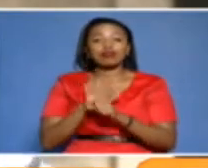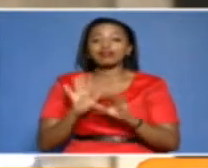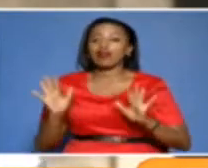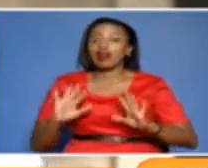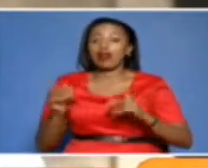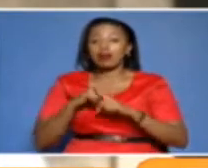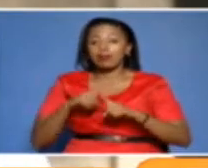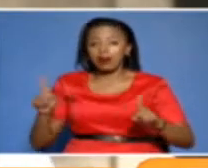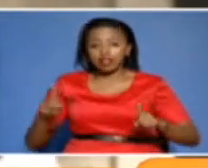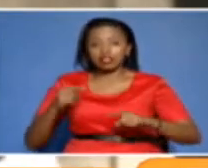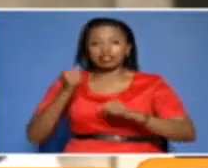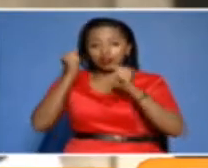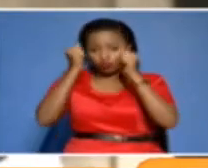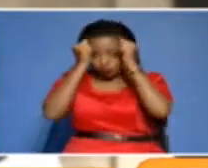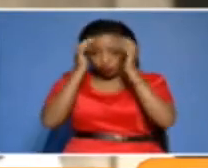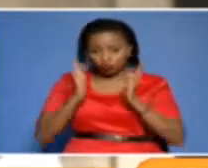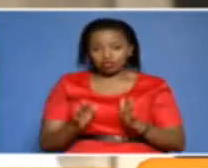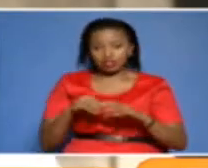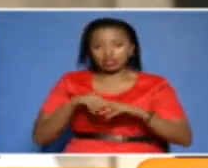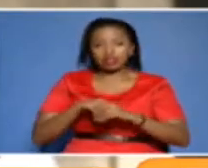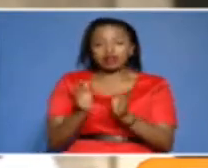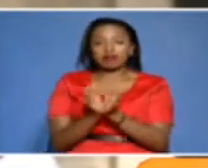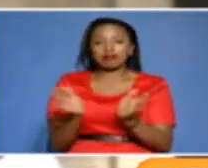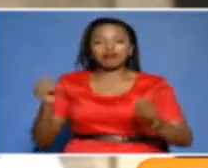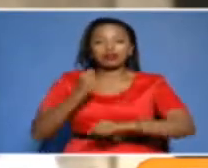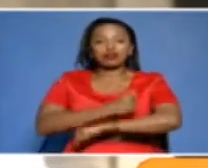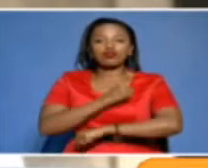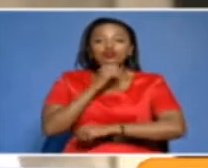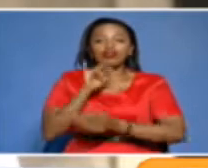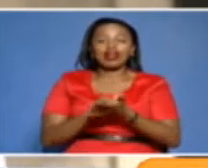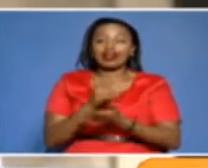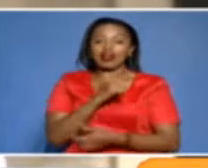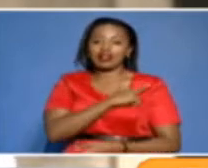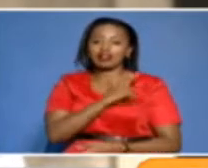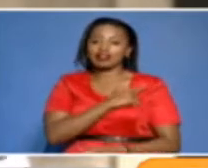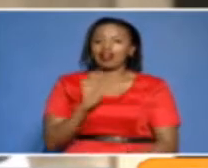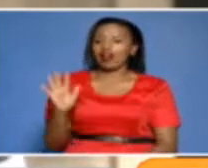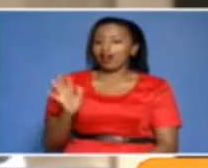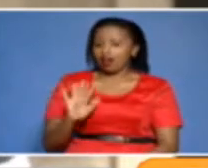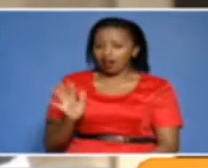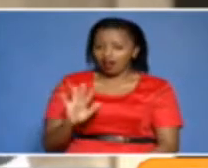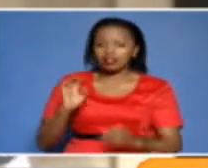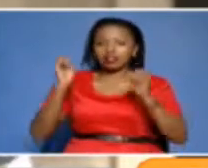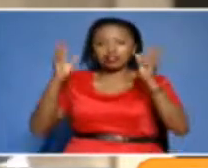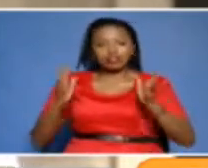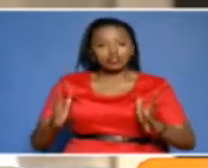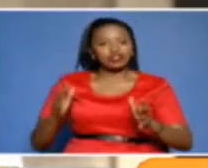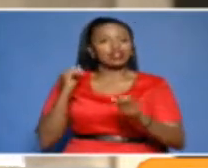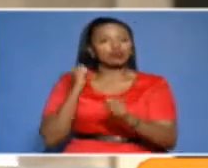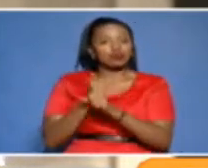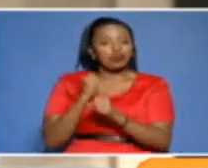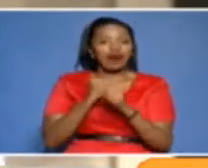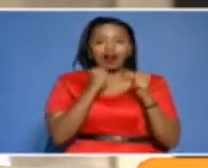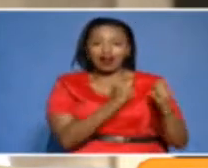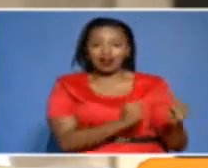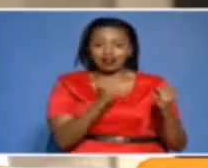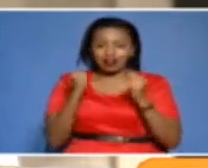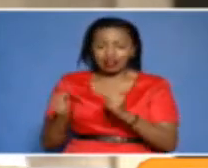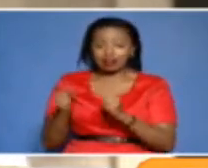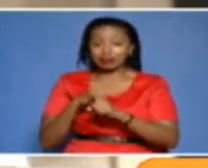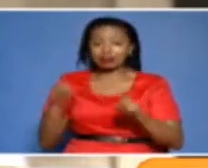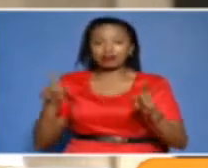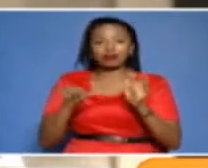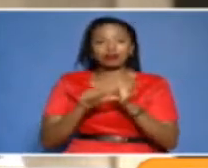wale wanafunza ambako kwa public schools na walimu sio kwamba afanye kazi. Walimu wanafanya kazi sana kwa public